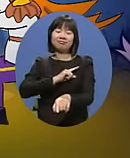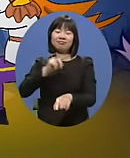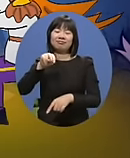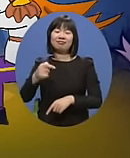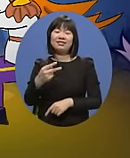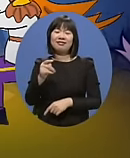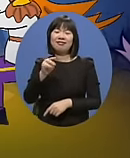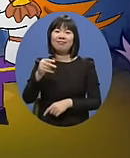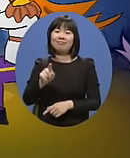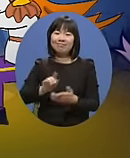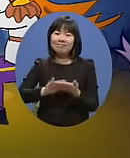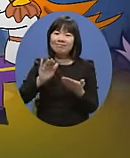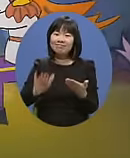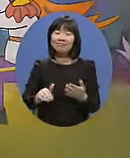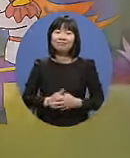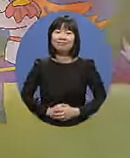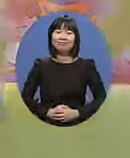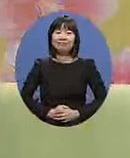신데렐라예요.